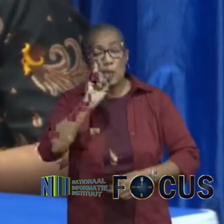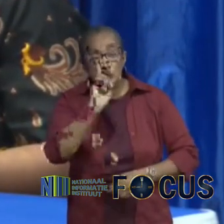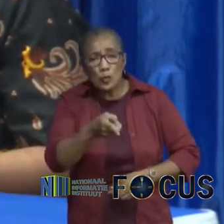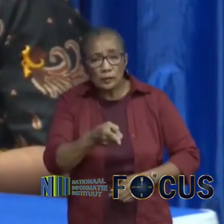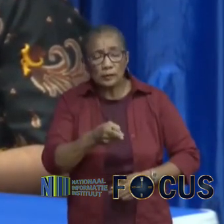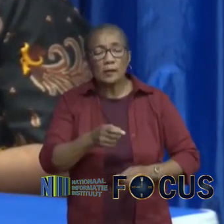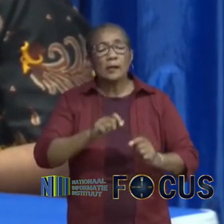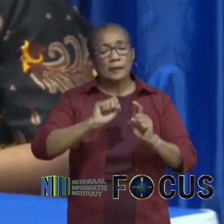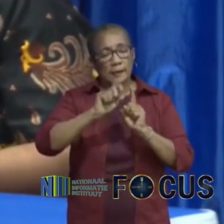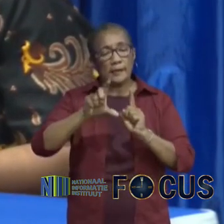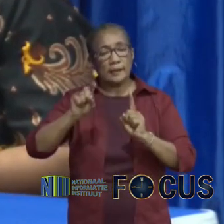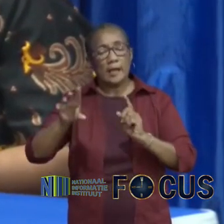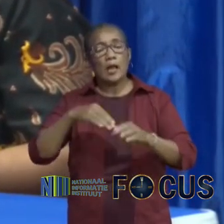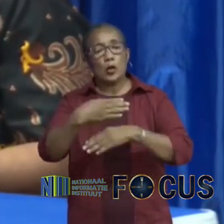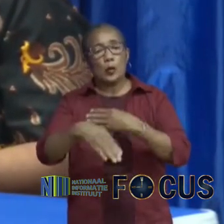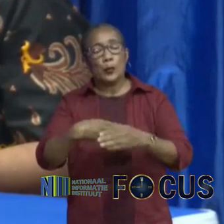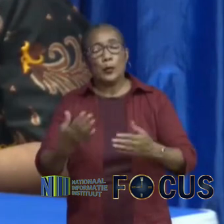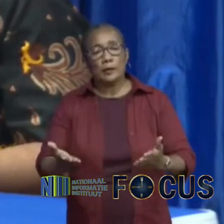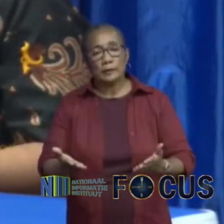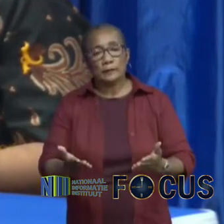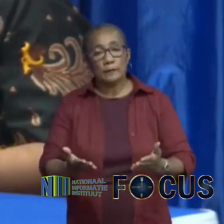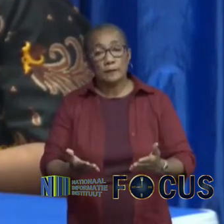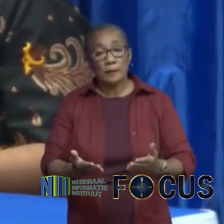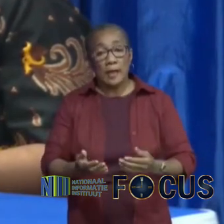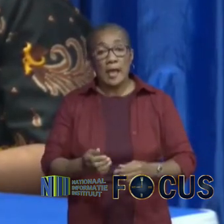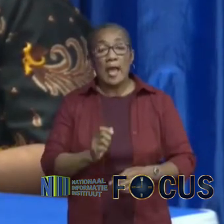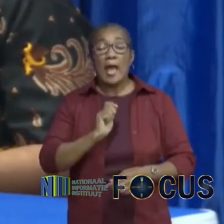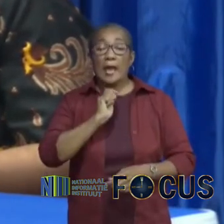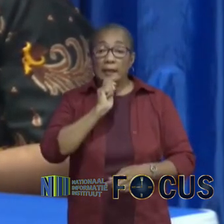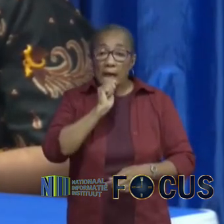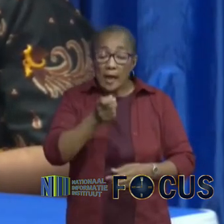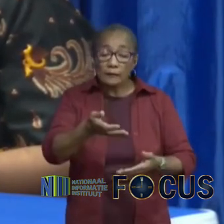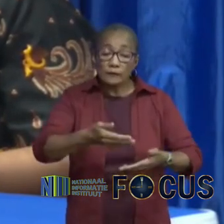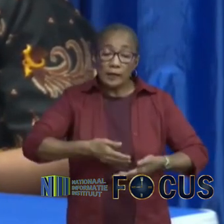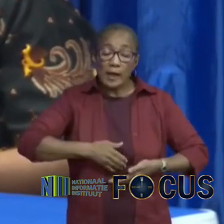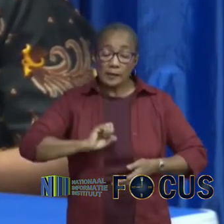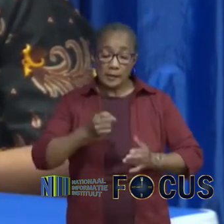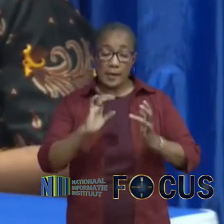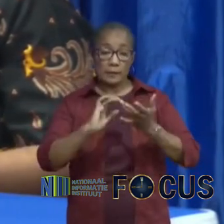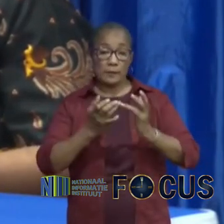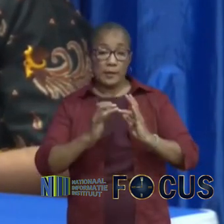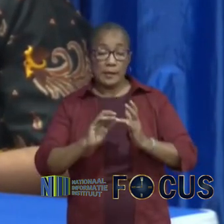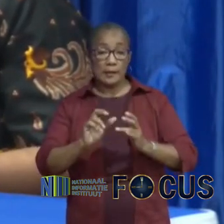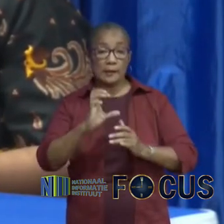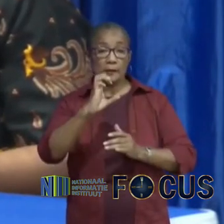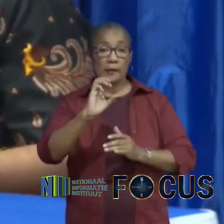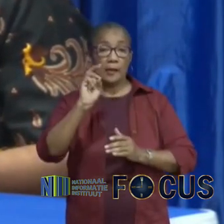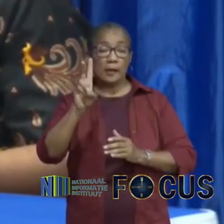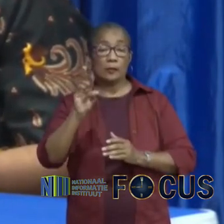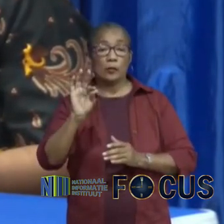te geschieden. En de aanvraag kan dan gemaild worden naar